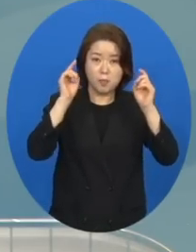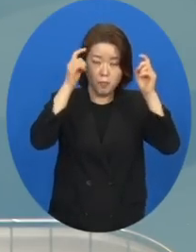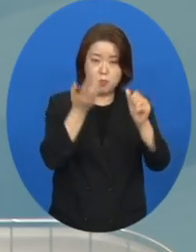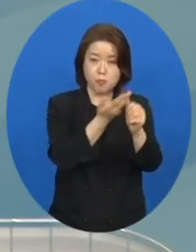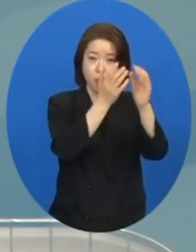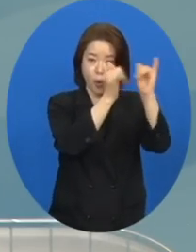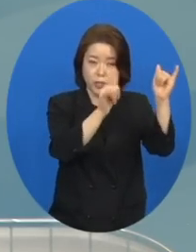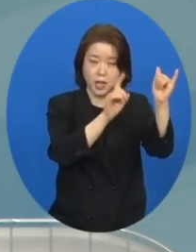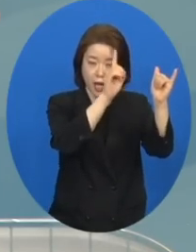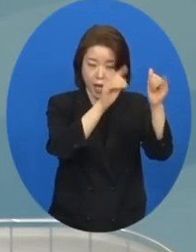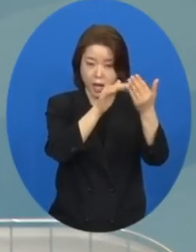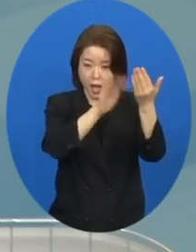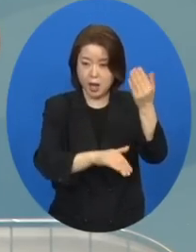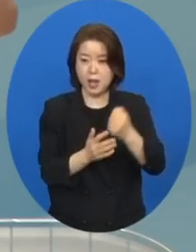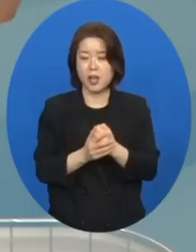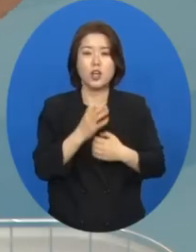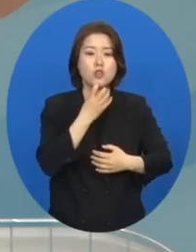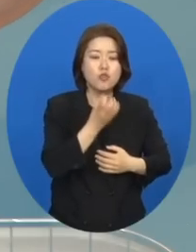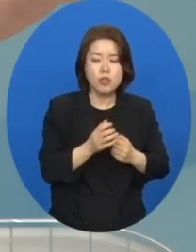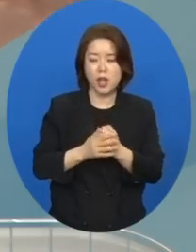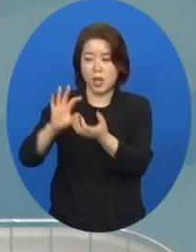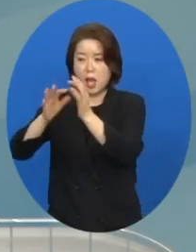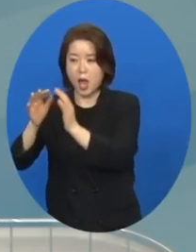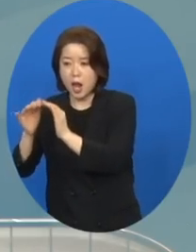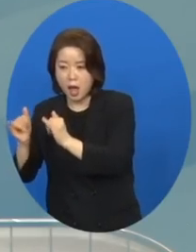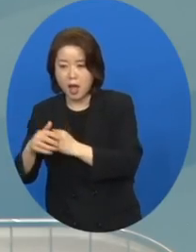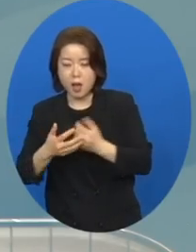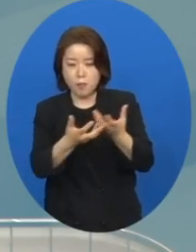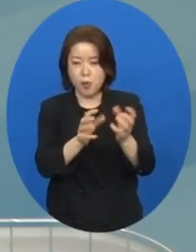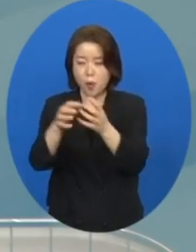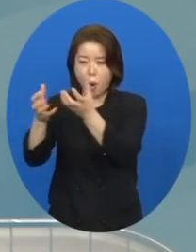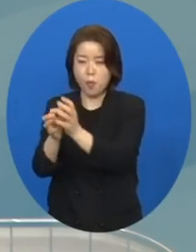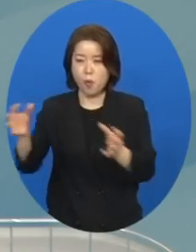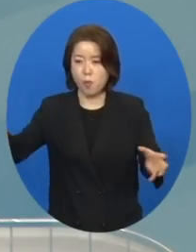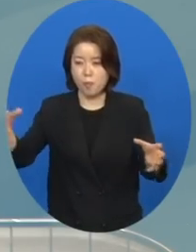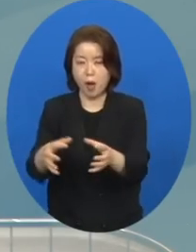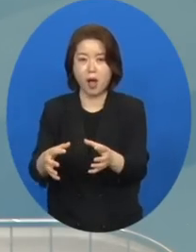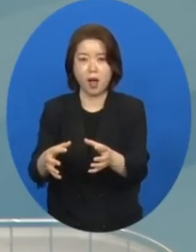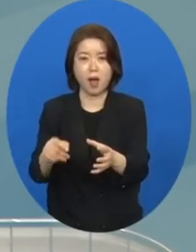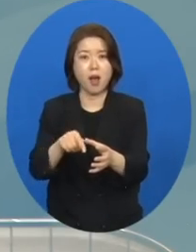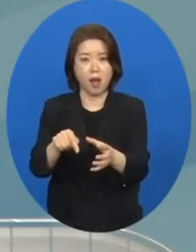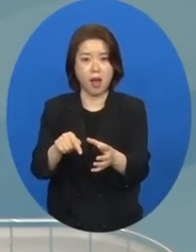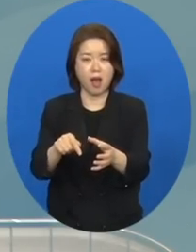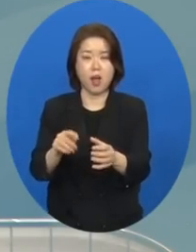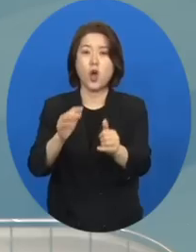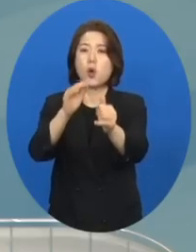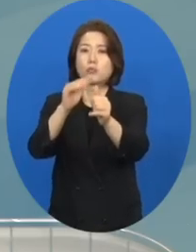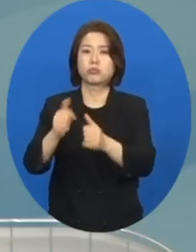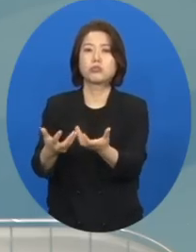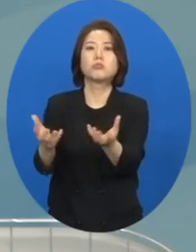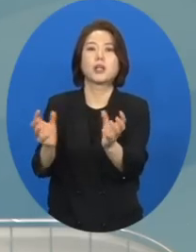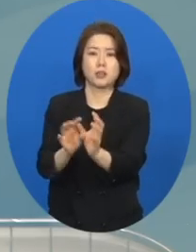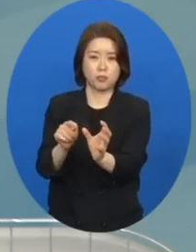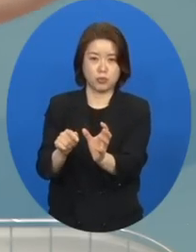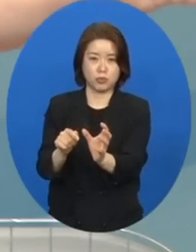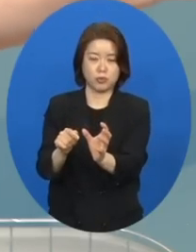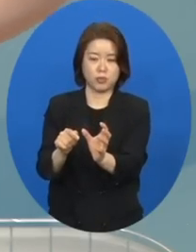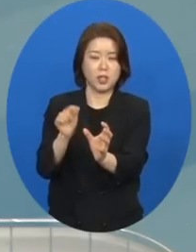그리스도인들과 헬라파 크 리 스 인들과 이방인들이 구성된 부름받은 무리들